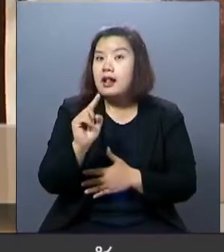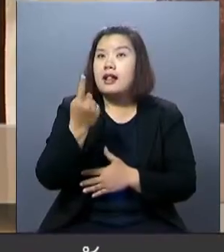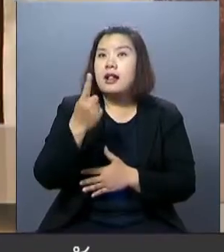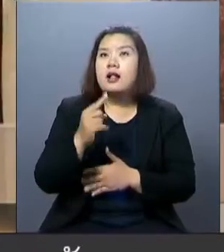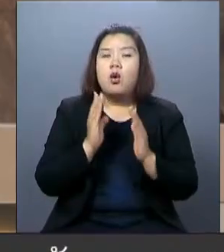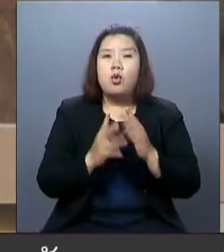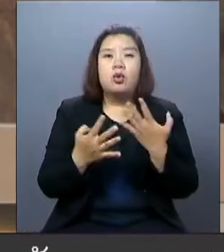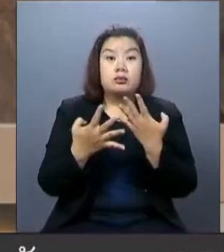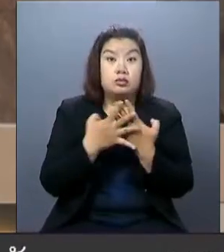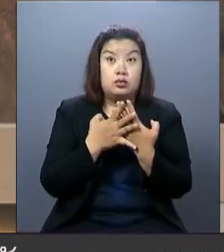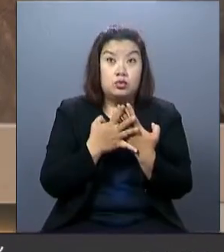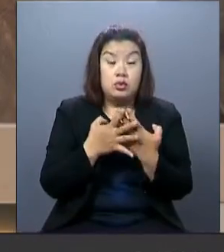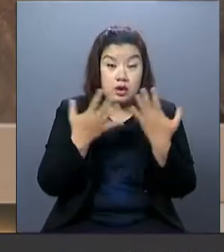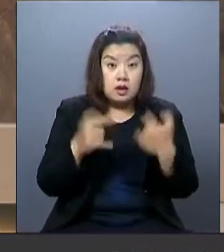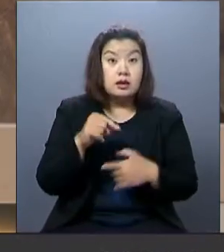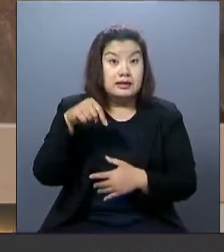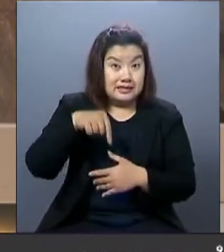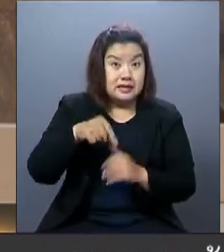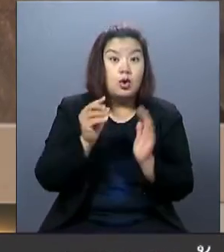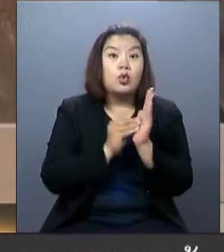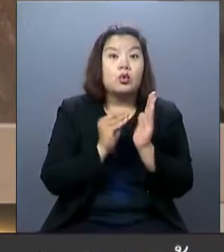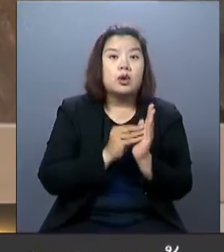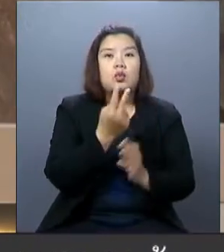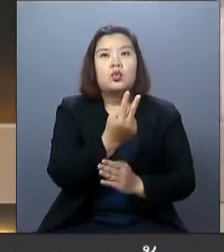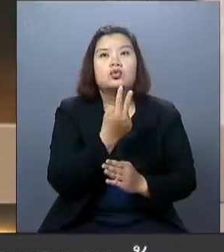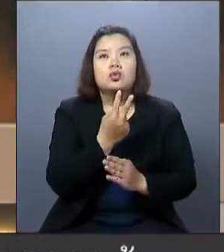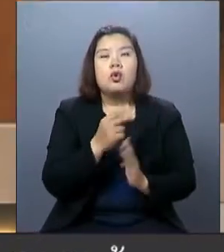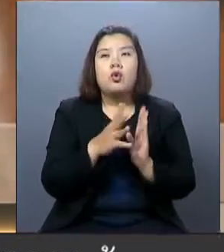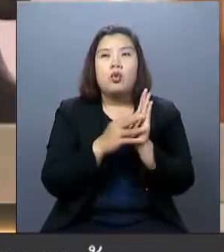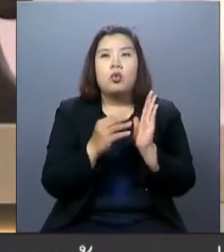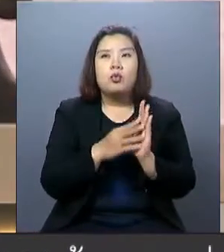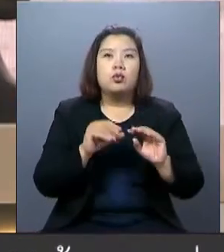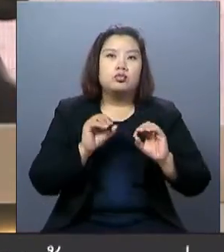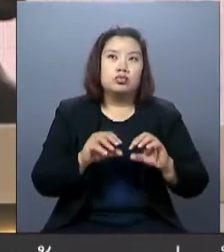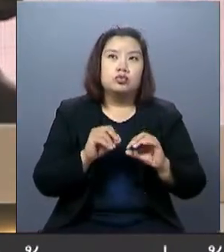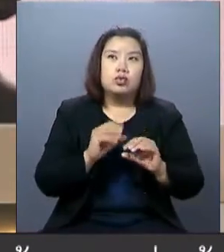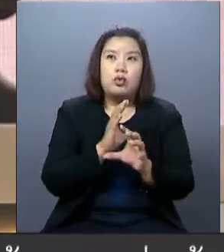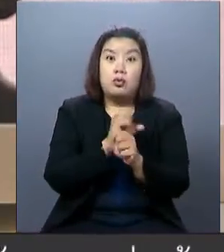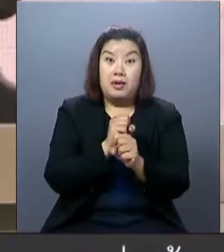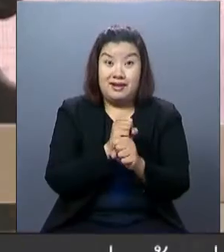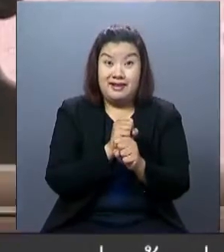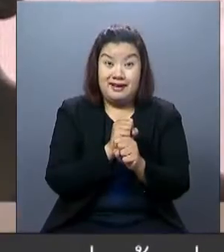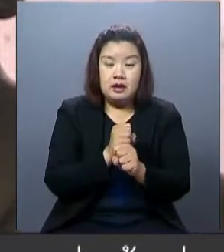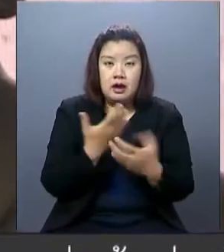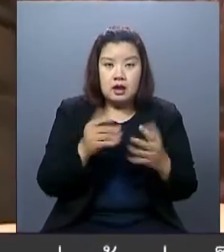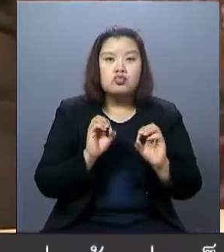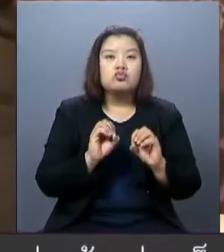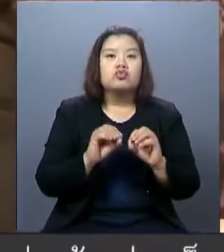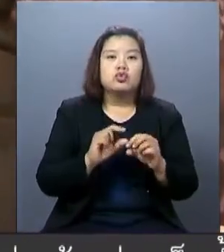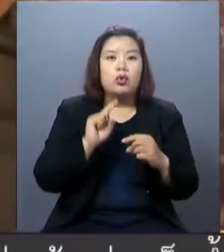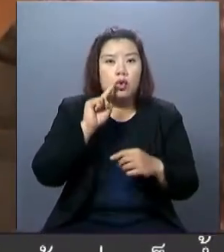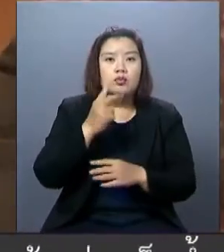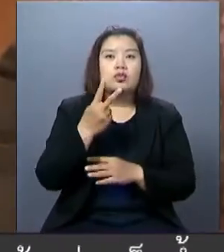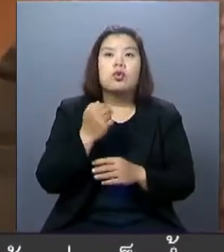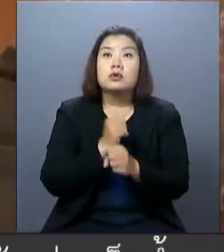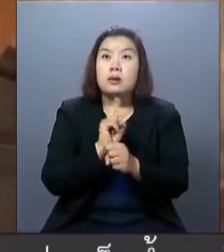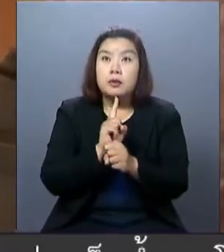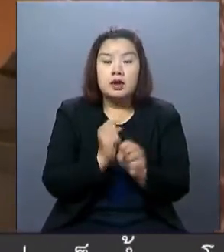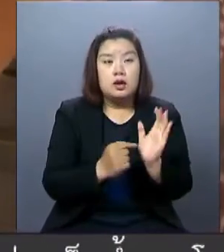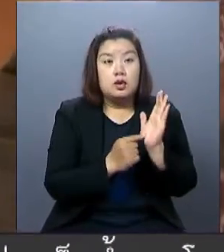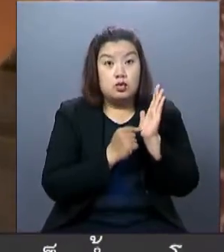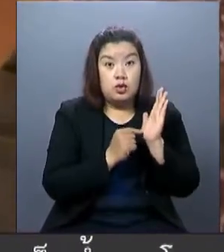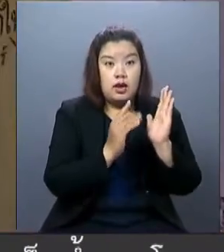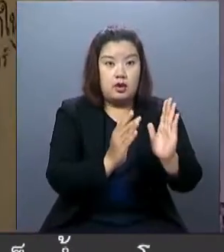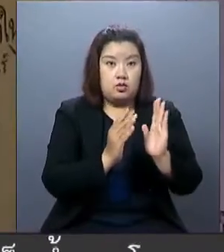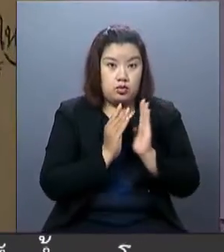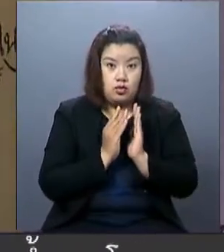ผู้ต้องขังเรือนจำกลางบางขวาง2คนที่เข้าอบรมในโครงการปั้นดินให้เป็นบุญครั้งที่2ได้ต้นแบบจากพระพุทธชินราช